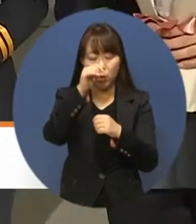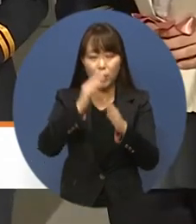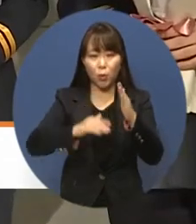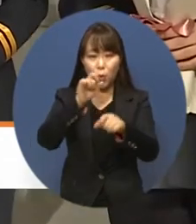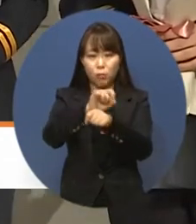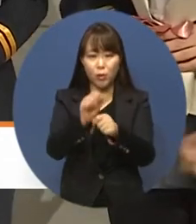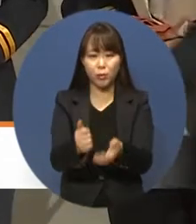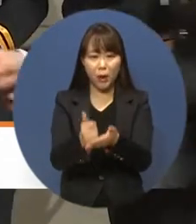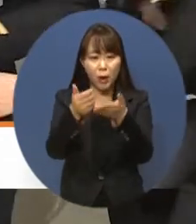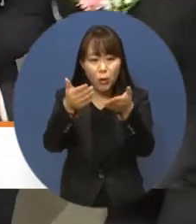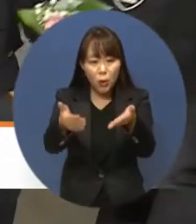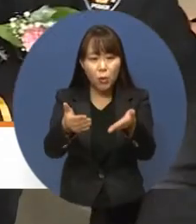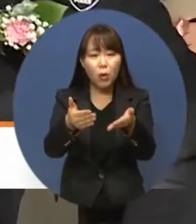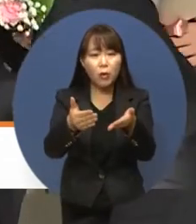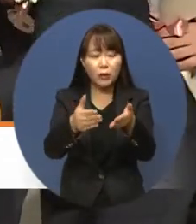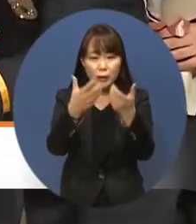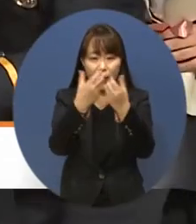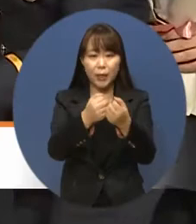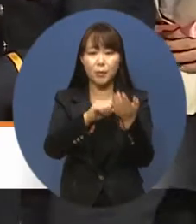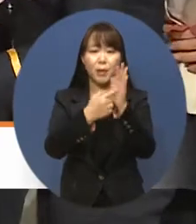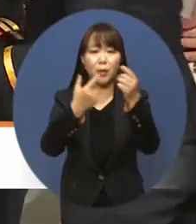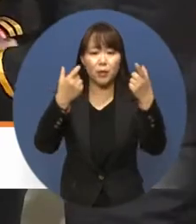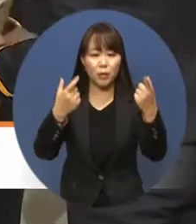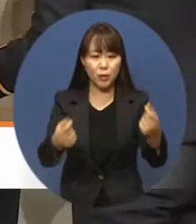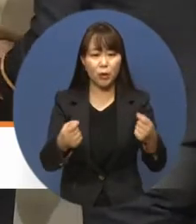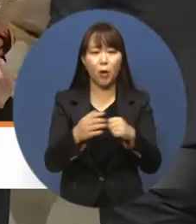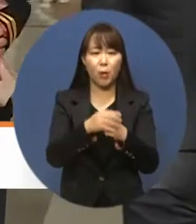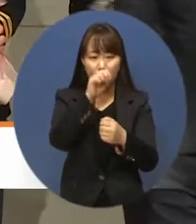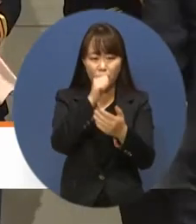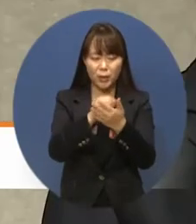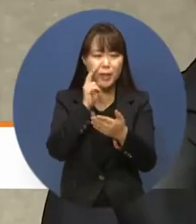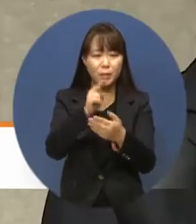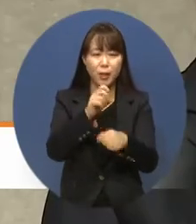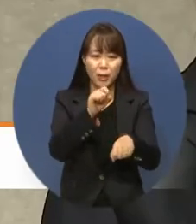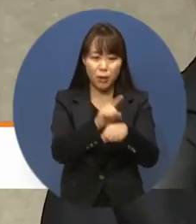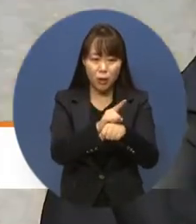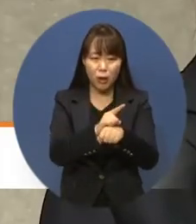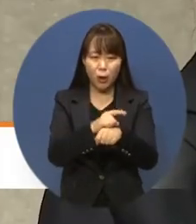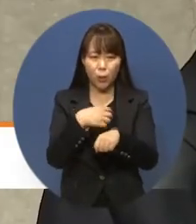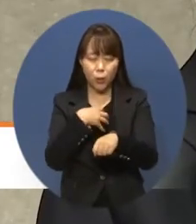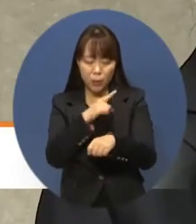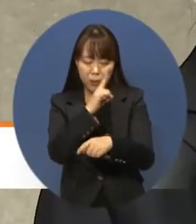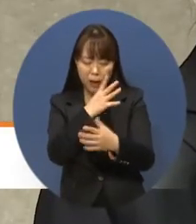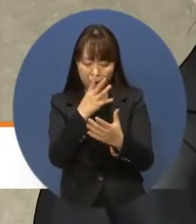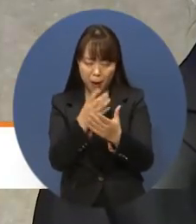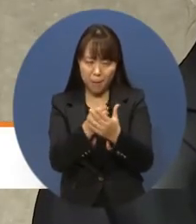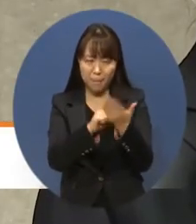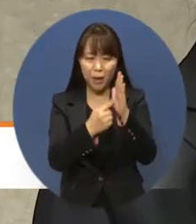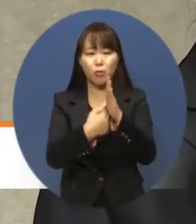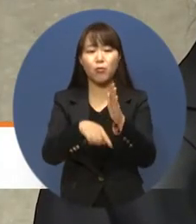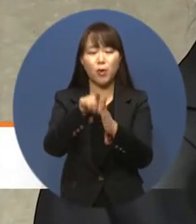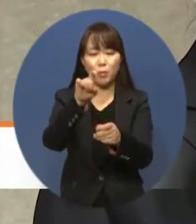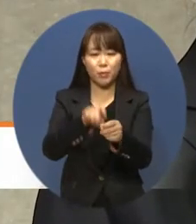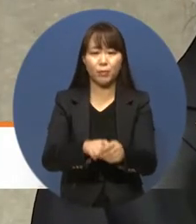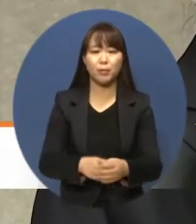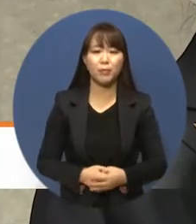격려하고 검거 사례를 발표하는 등 교통범죄의 심각성과 경각심을 심어주기 위해 시행되고